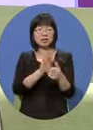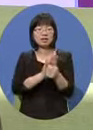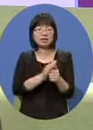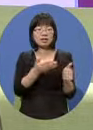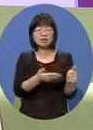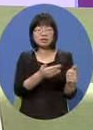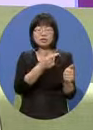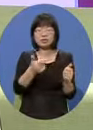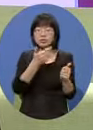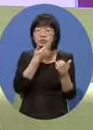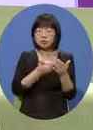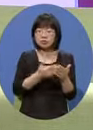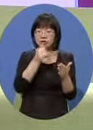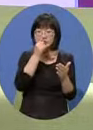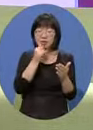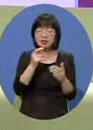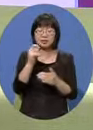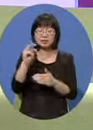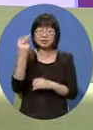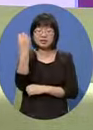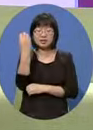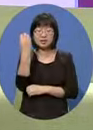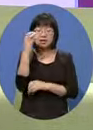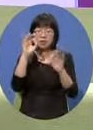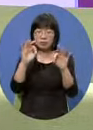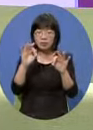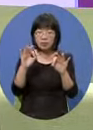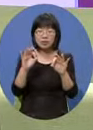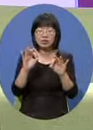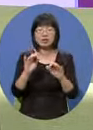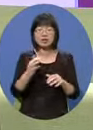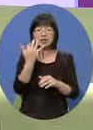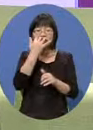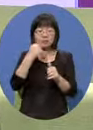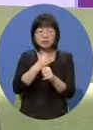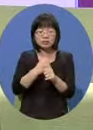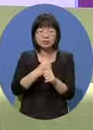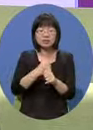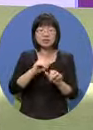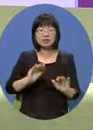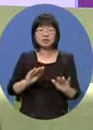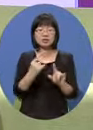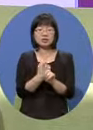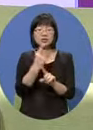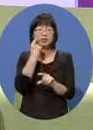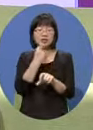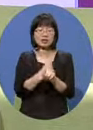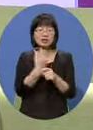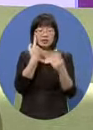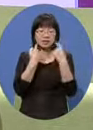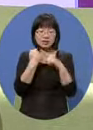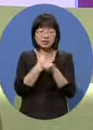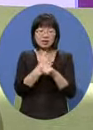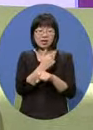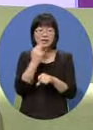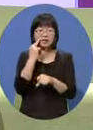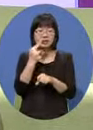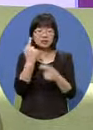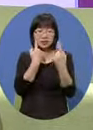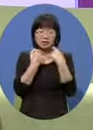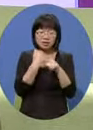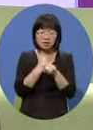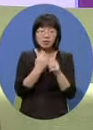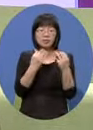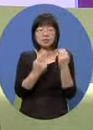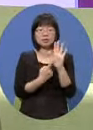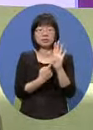굉장히 중요한데요. 사실 그러니까 언론이나 이런 데서 다룰 때 성폭력은 그 치유할 수 없는 상처, 굉장히 심각한 상처라고 많이